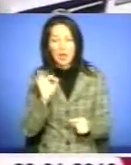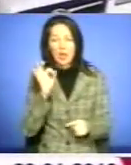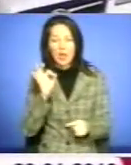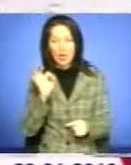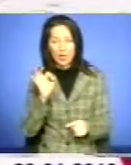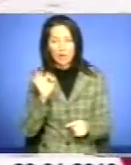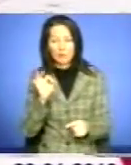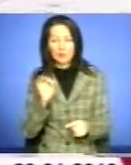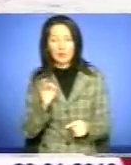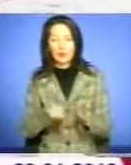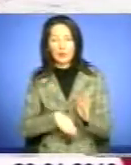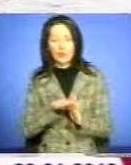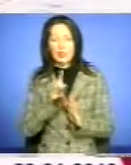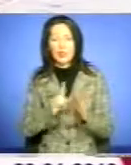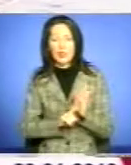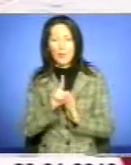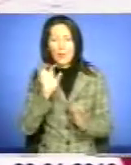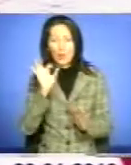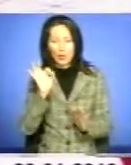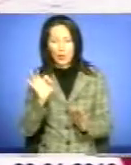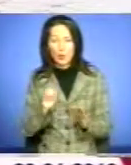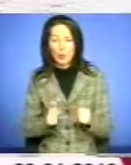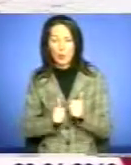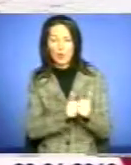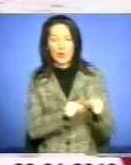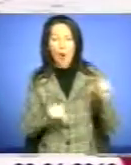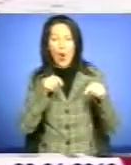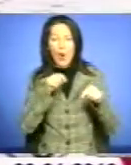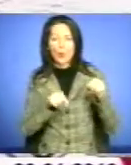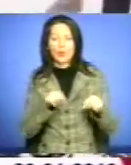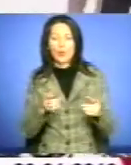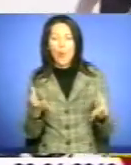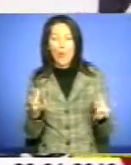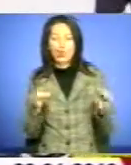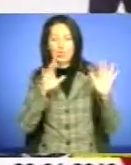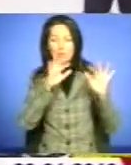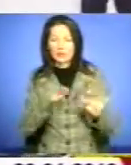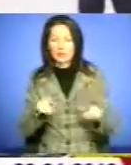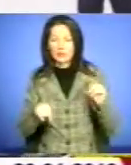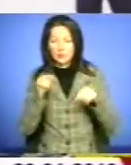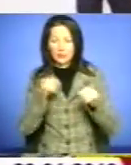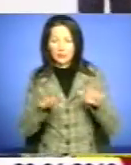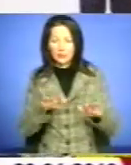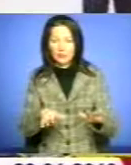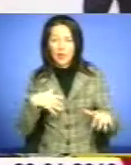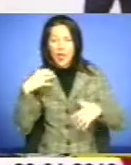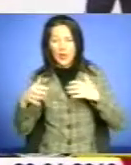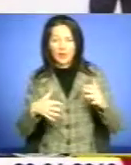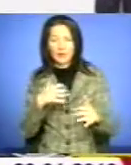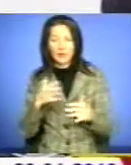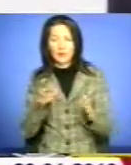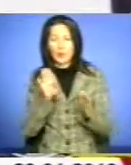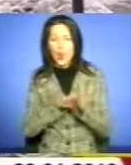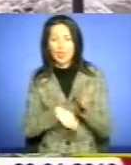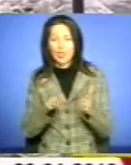Цельсієм. Підвищення температури супроводжуватиметься опадами у вигляді мокрого снігу і дощу, місцями – поривами вітру.